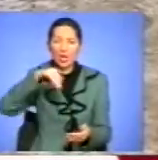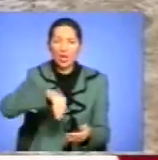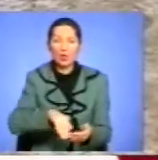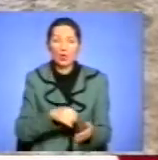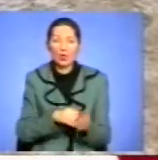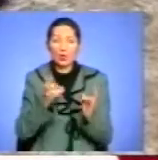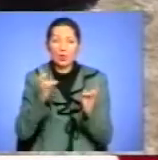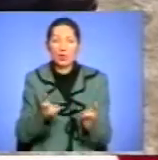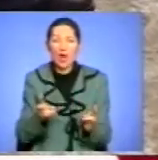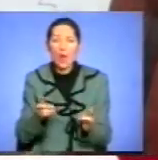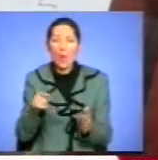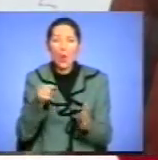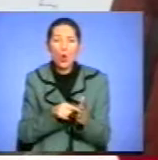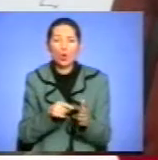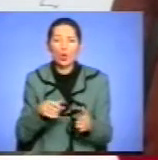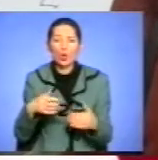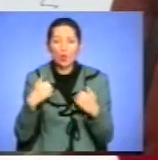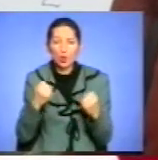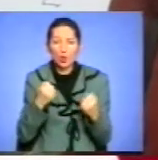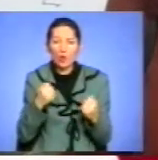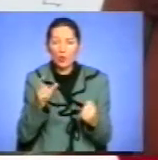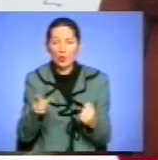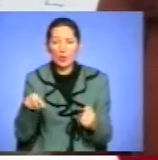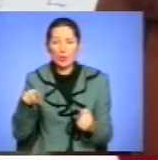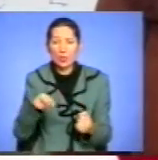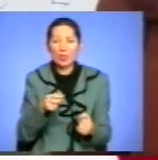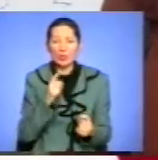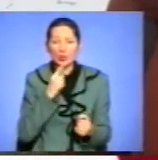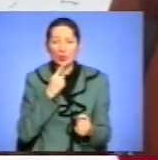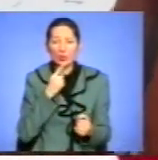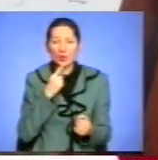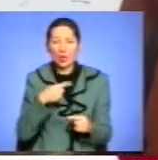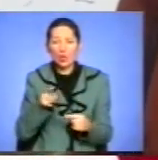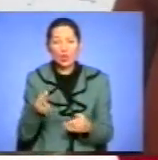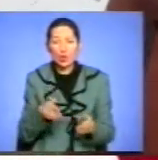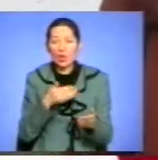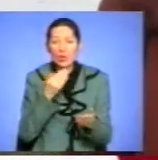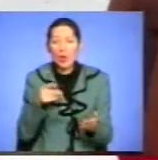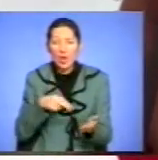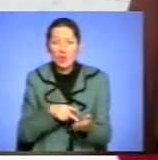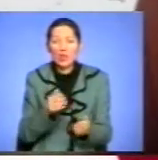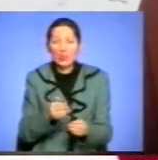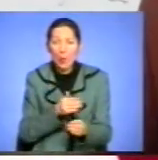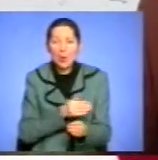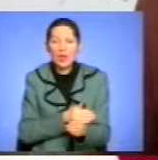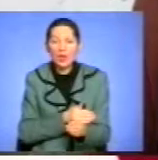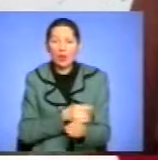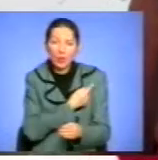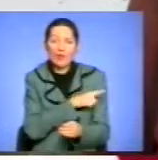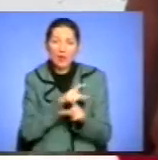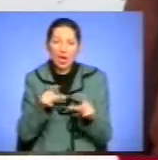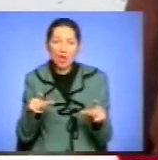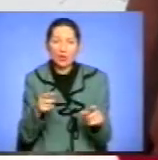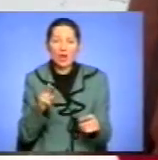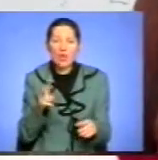здоровим подолати важко. Виходу другого нема, другої дороги немає, мусиш ти себе помаленьку, потихесенько і так іде. А як же ж хворій